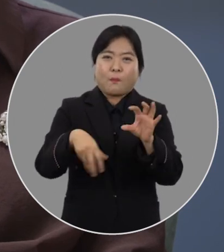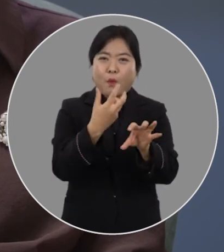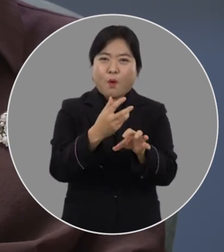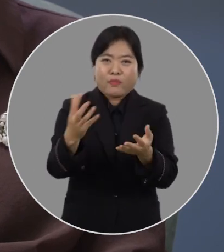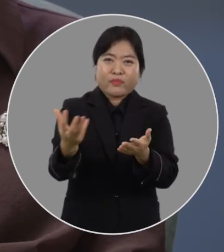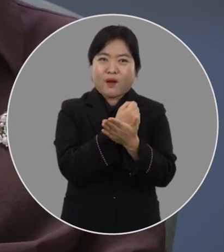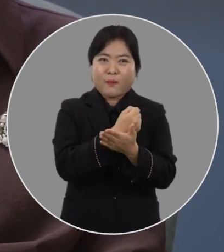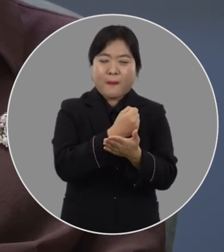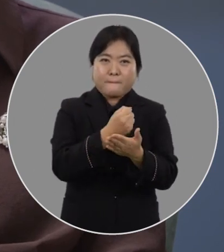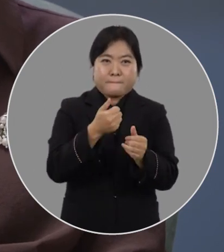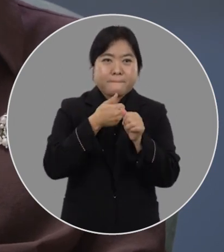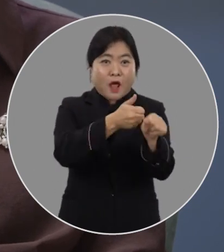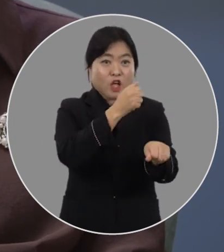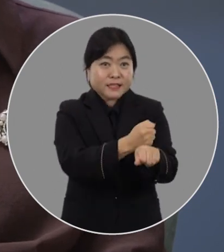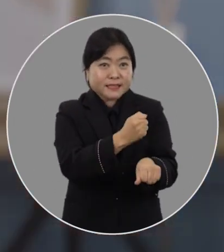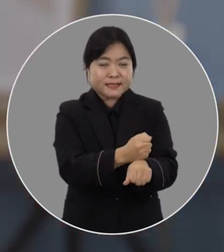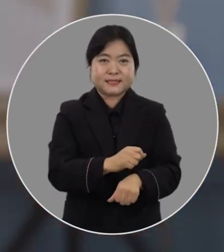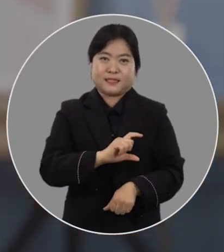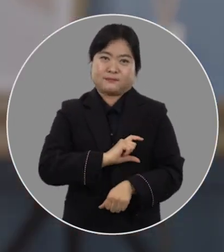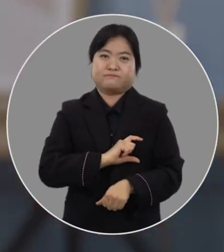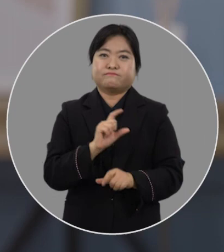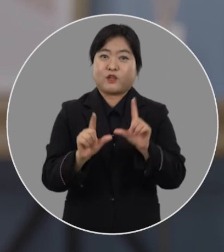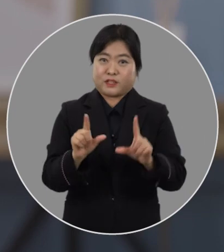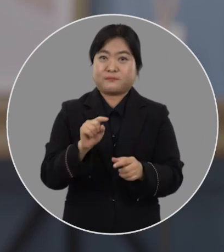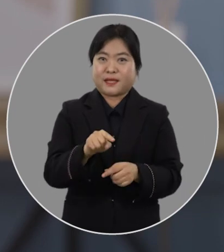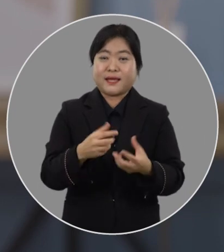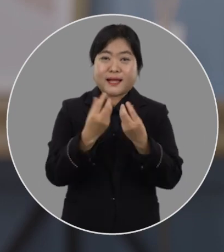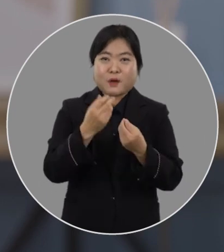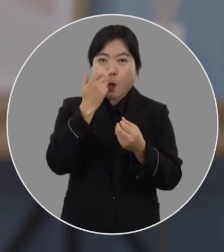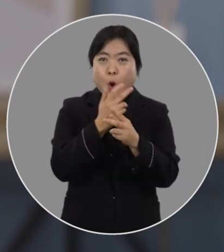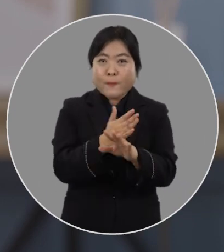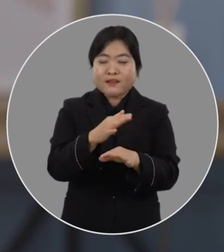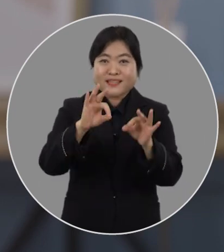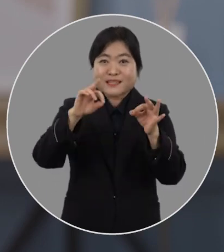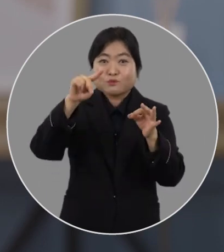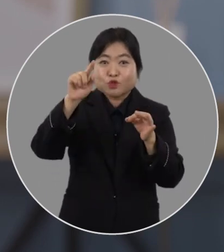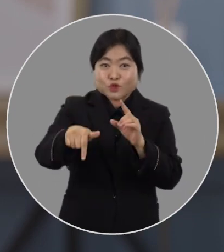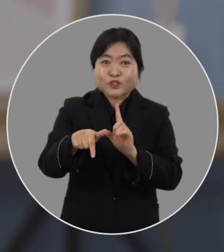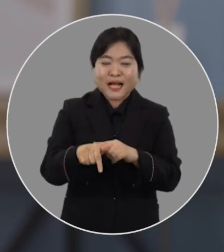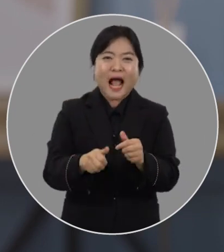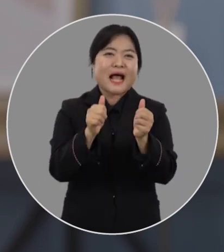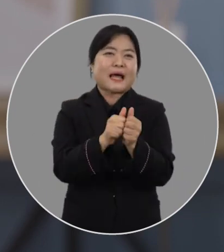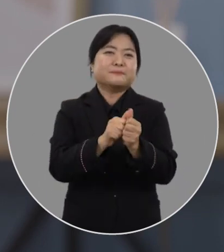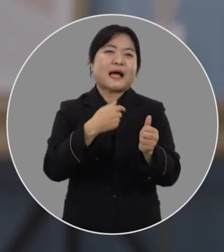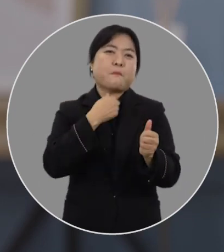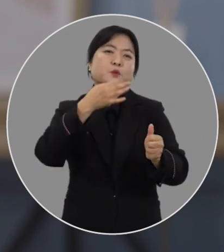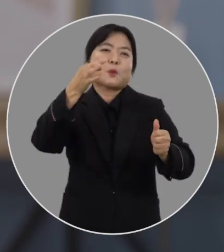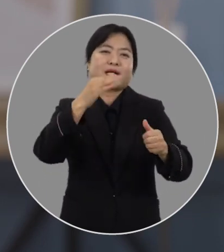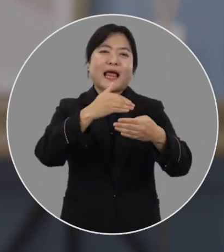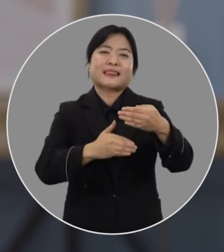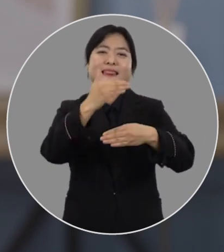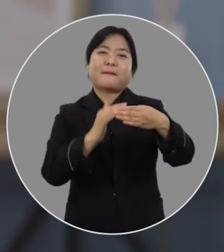탈환, 패러디라고 이름 붙인 형태입니다. 예를 들면 코미디언 김숙 씨가 남자 목소리가